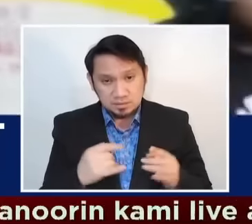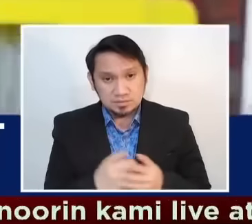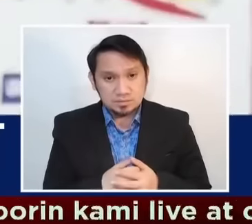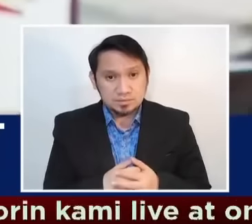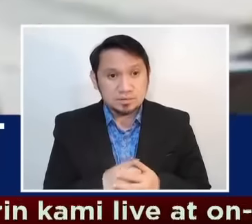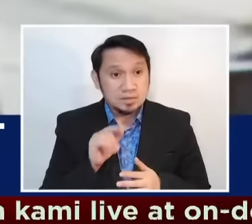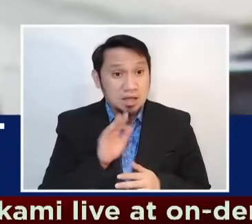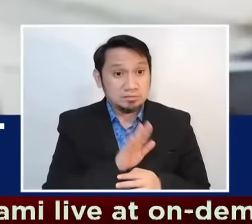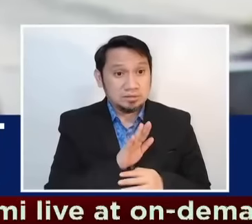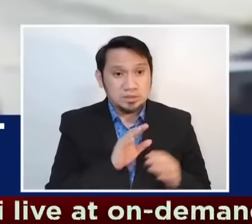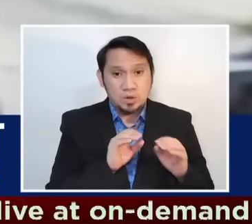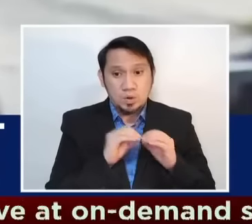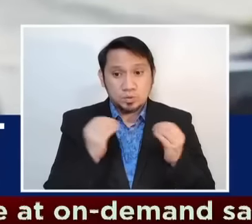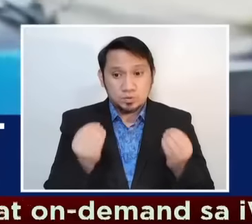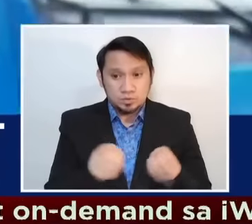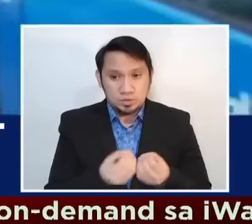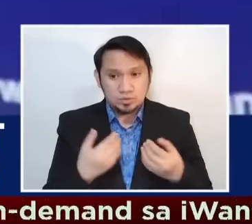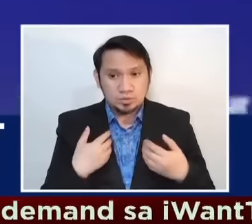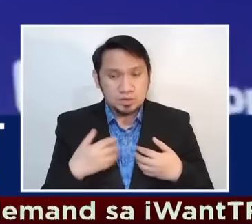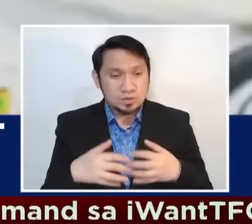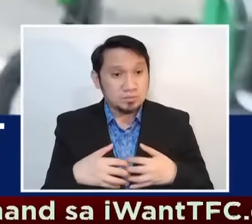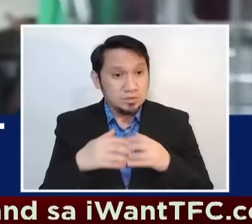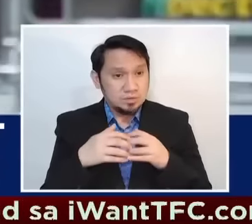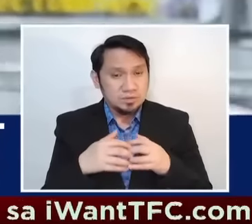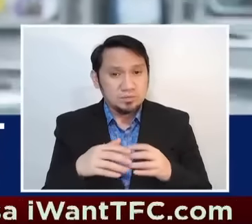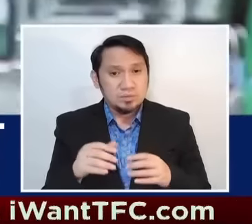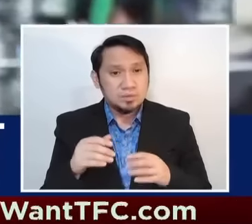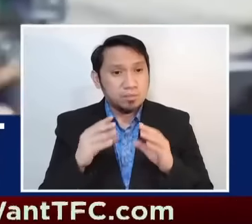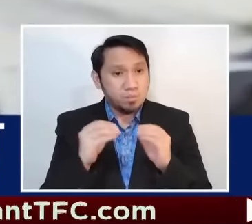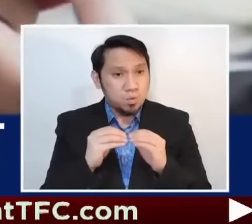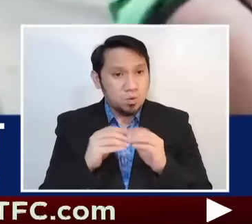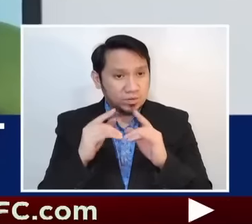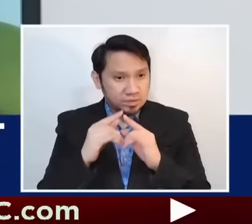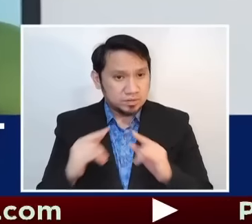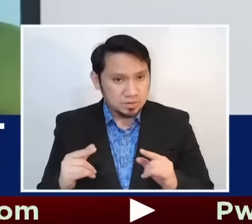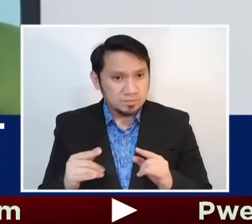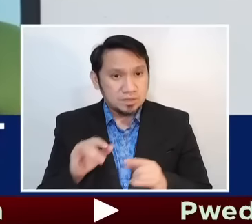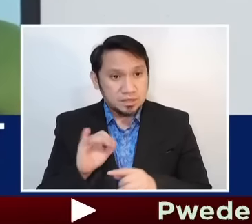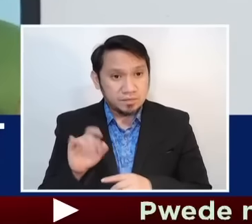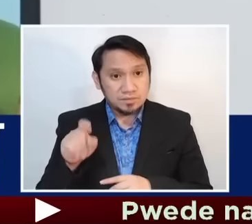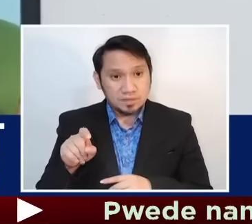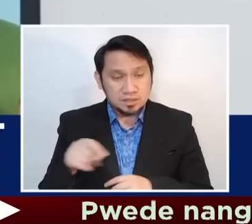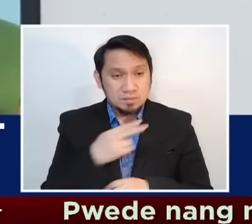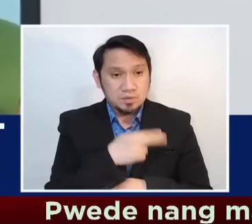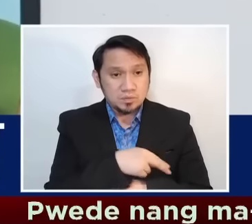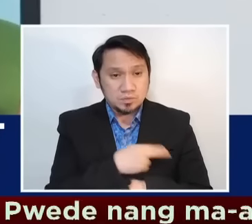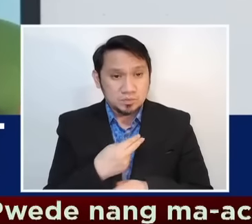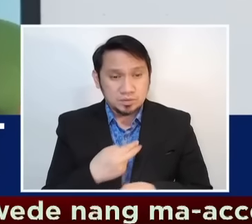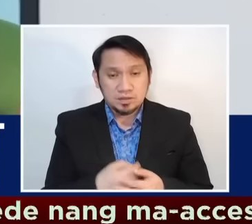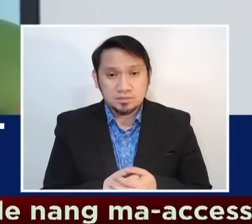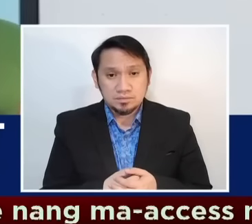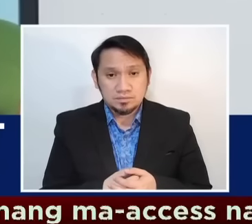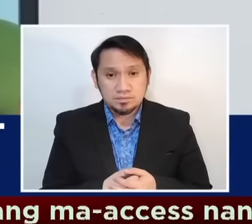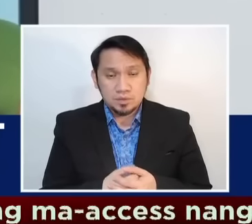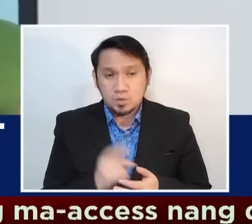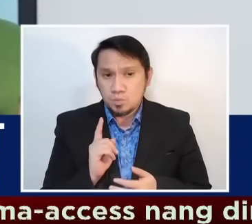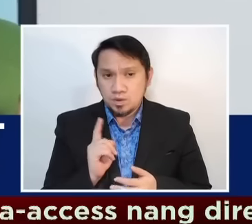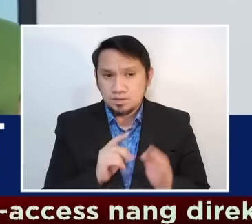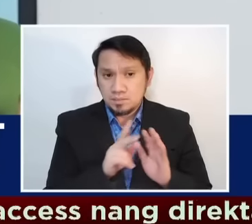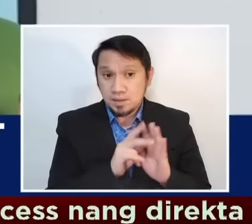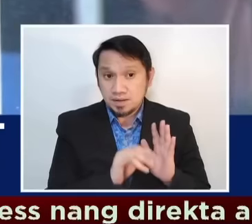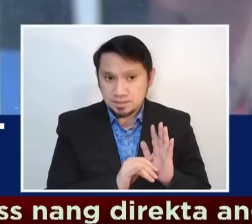organisasyon ang kahandaan na magtayo pa ng karagdagang tent kung kakailanganin ng mga ospital. Protocol ngayon sa mga paggamutan na